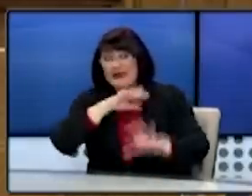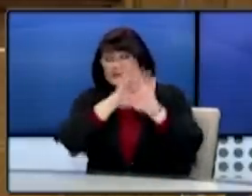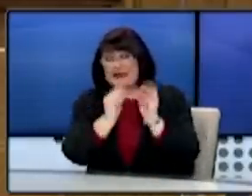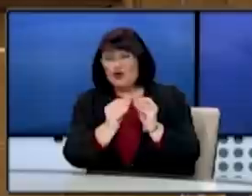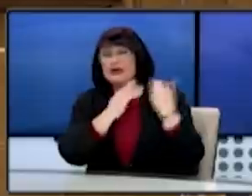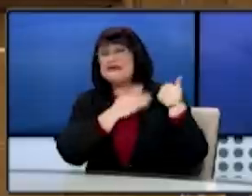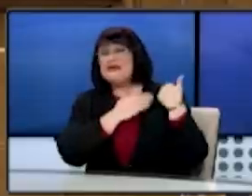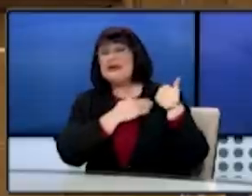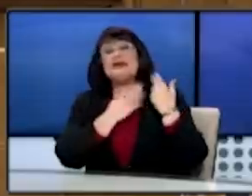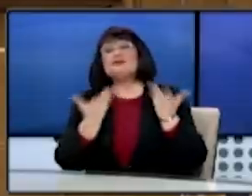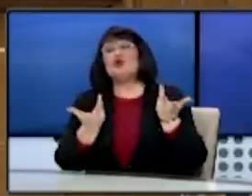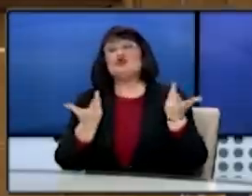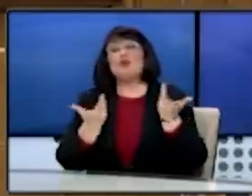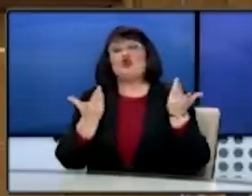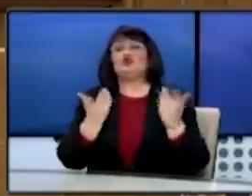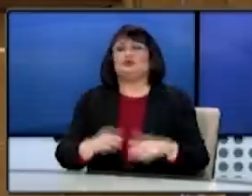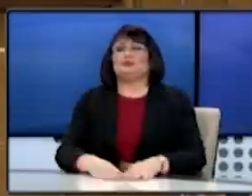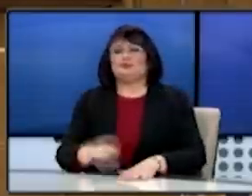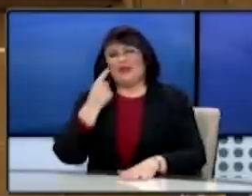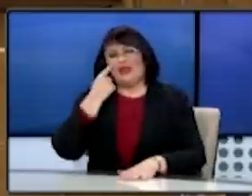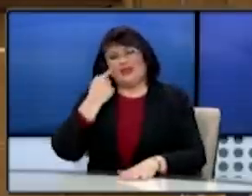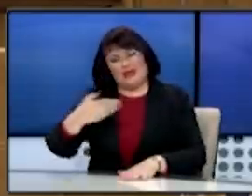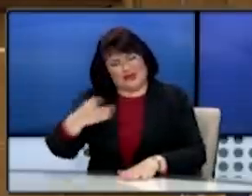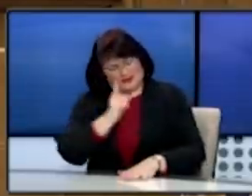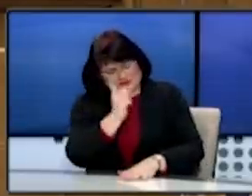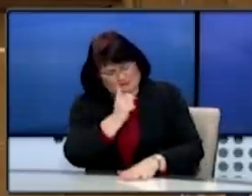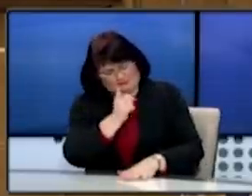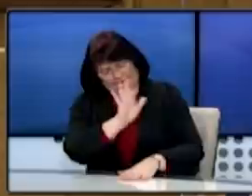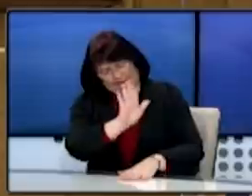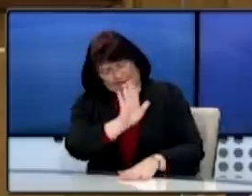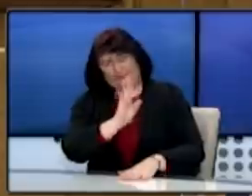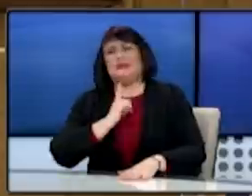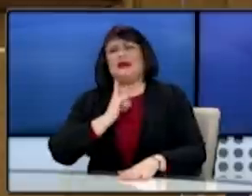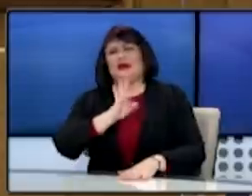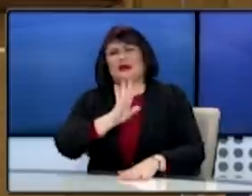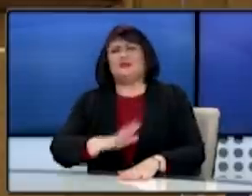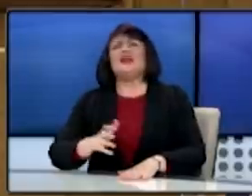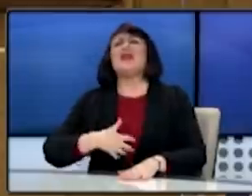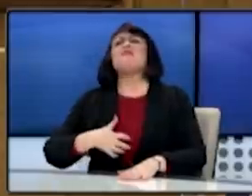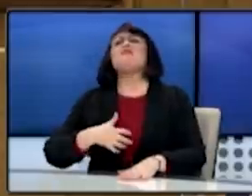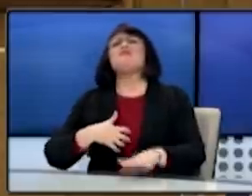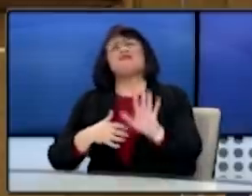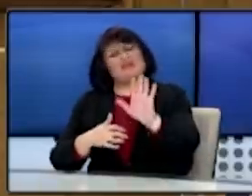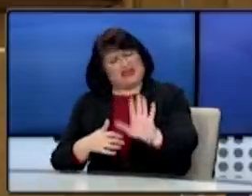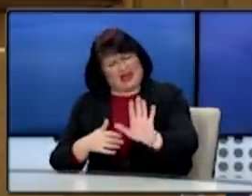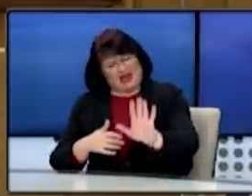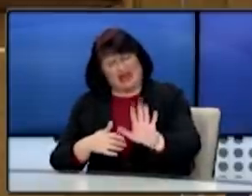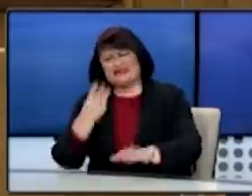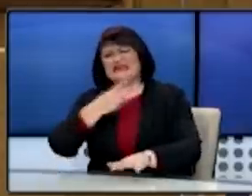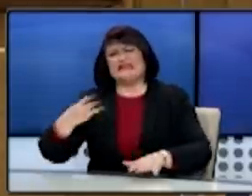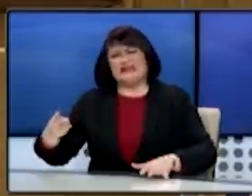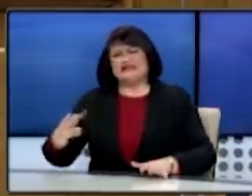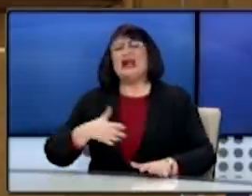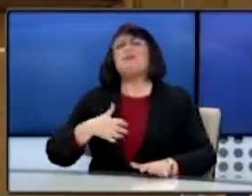συλλογικές ευθύνες? Αργά ή γρήγορα θα έρθει και η σειρά σας. Και μη χασκογελάτε, κυρίες και κύριοι του